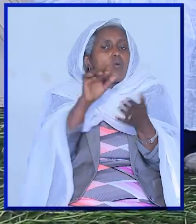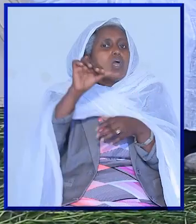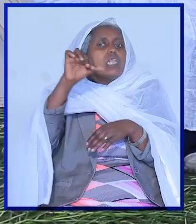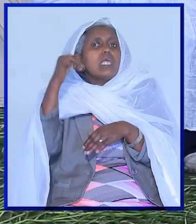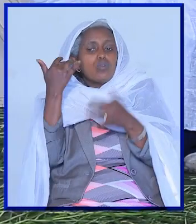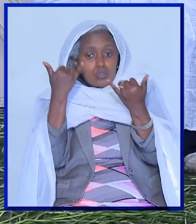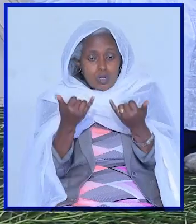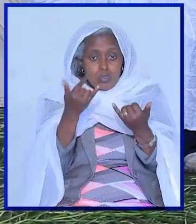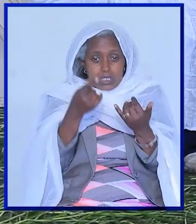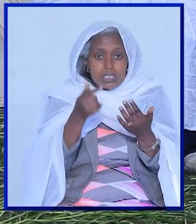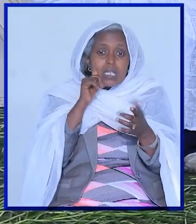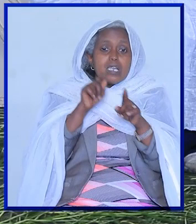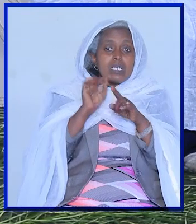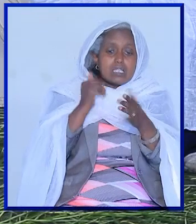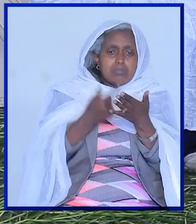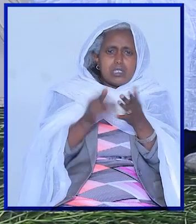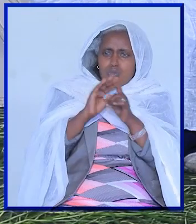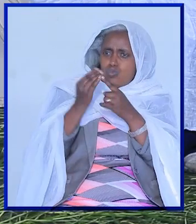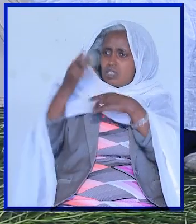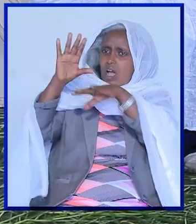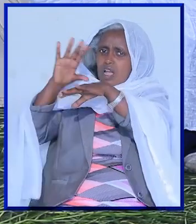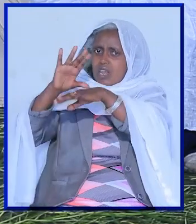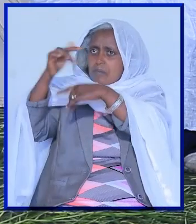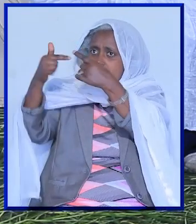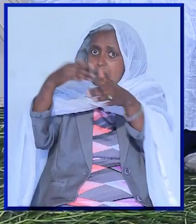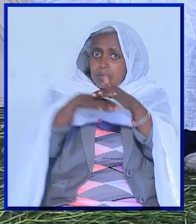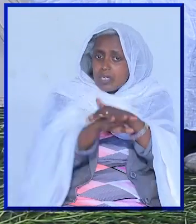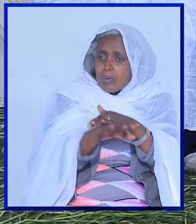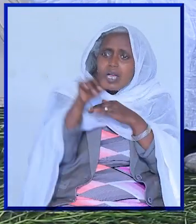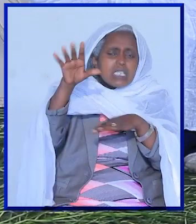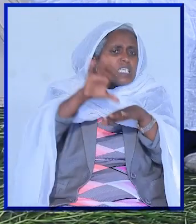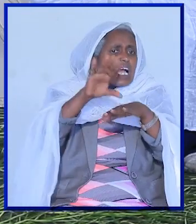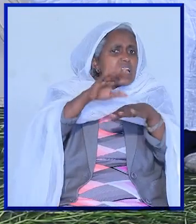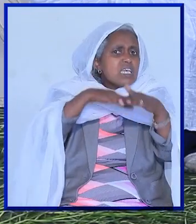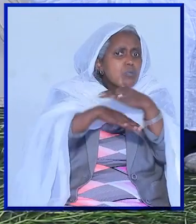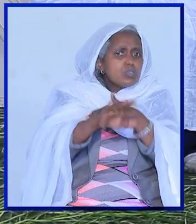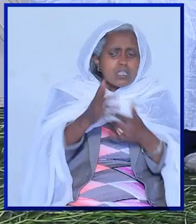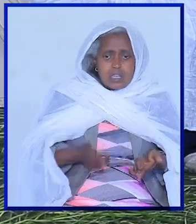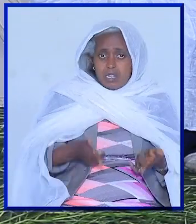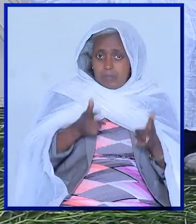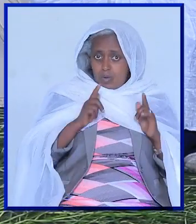ለሌሎችስ አሁን እች እህታችን በዚህ ሁኔታዋ ሄዳ ገዳም ብትገባ እንደው እዛ ገዳም ውስጥ ለሚኖሩ